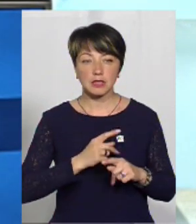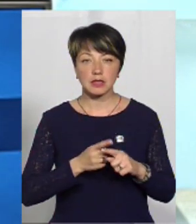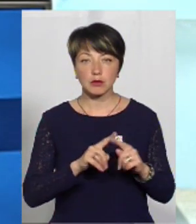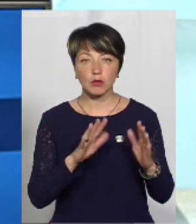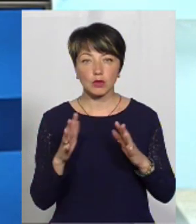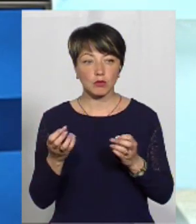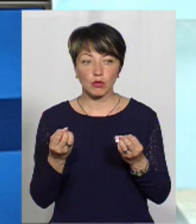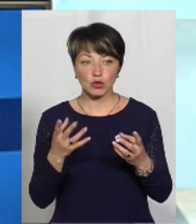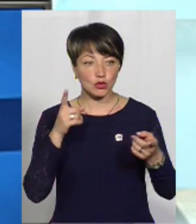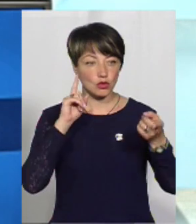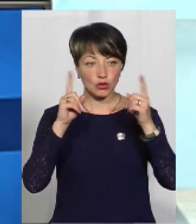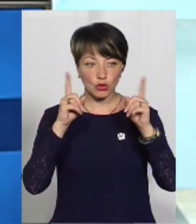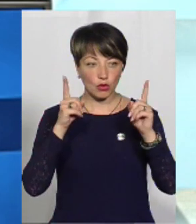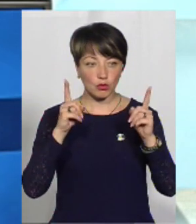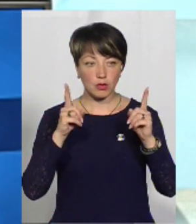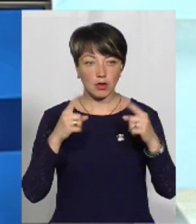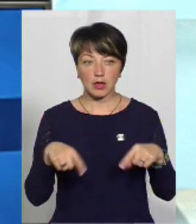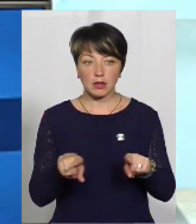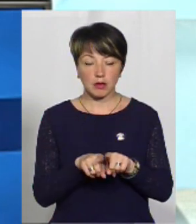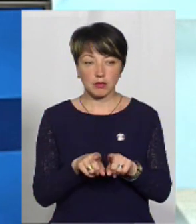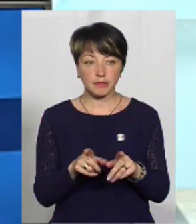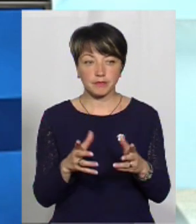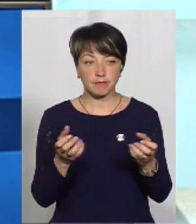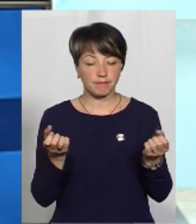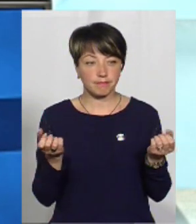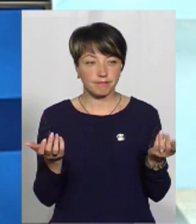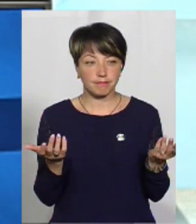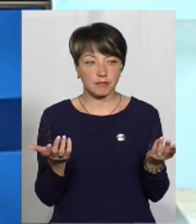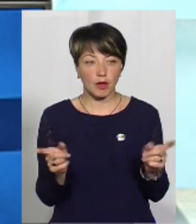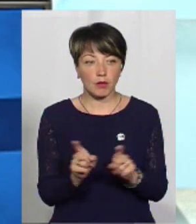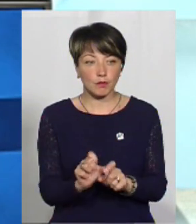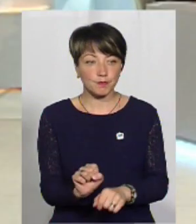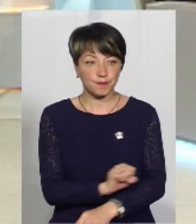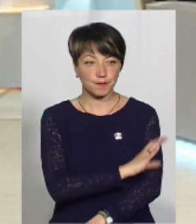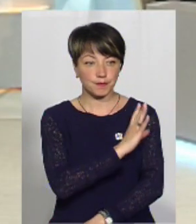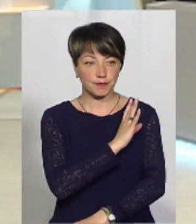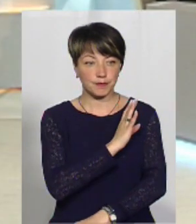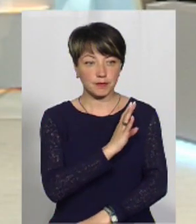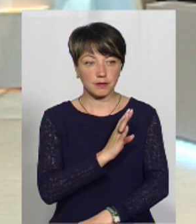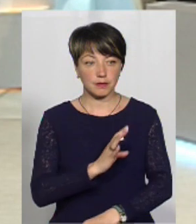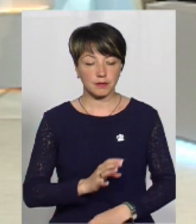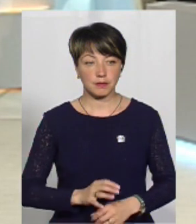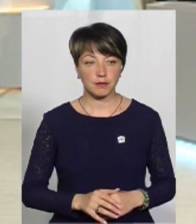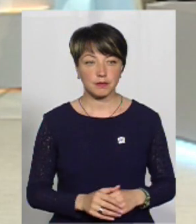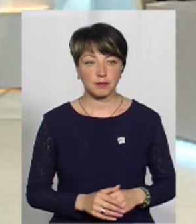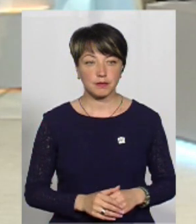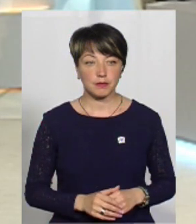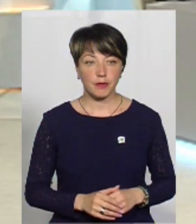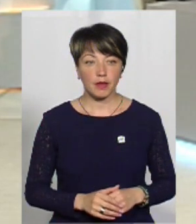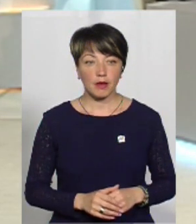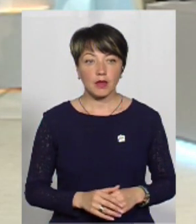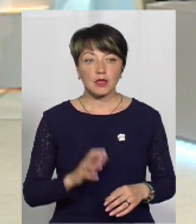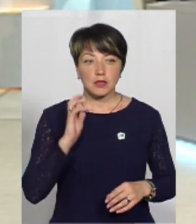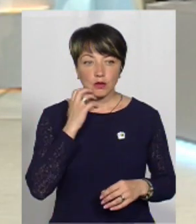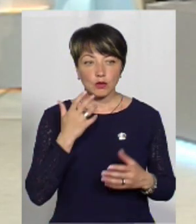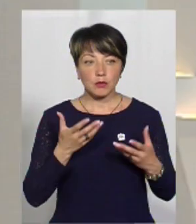ці події просто був таким шоком, таким холодним душем, такий